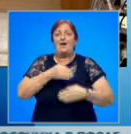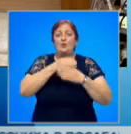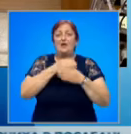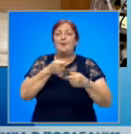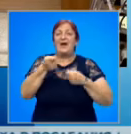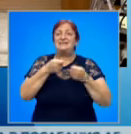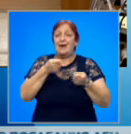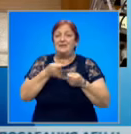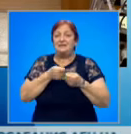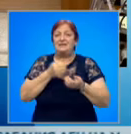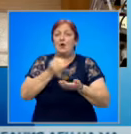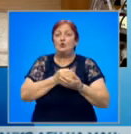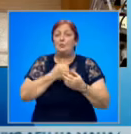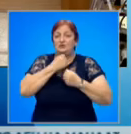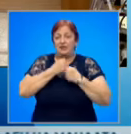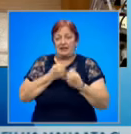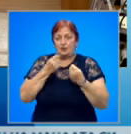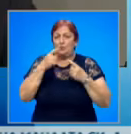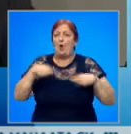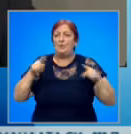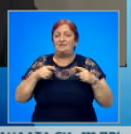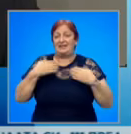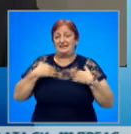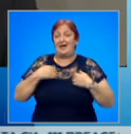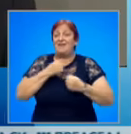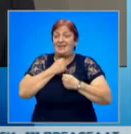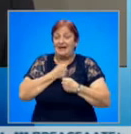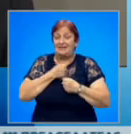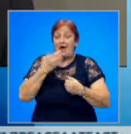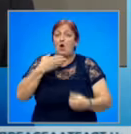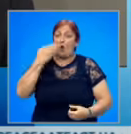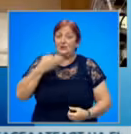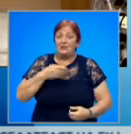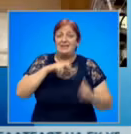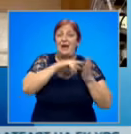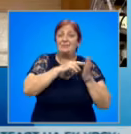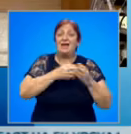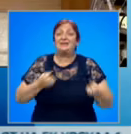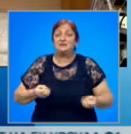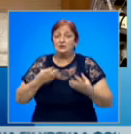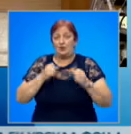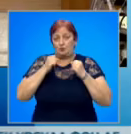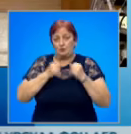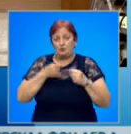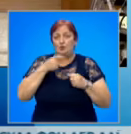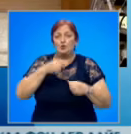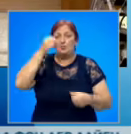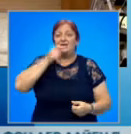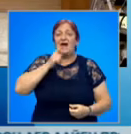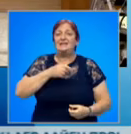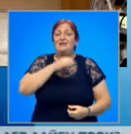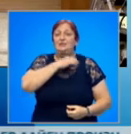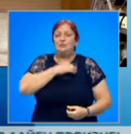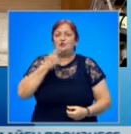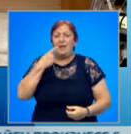за бизнеса в условията на икономическа криза, добро управление на здравната криза и обещание. Плана за възстановяване и устойчивост, от който България трябва да